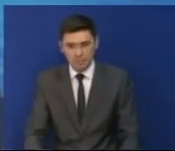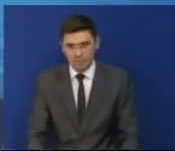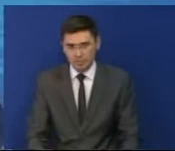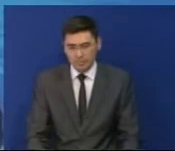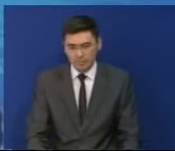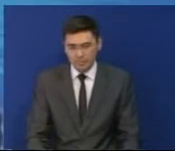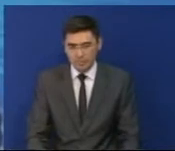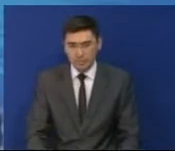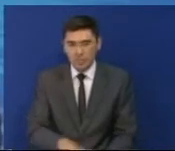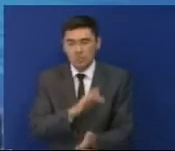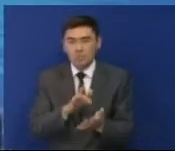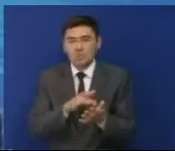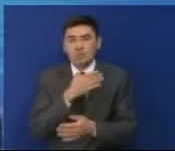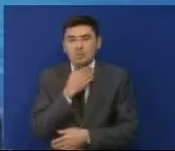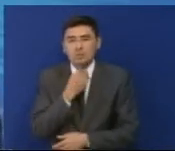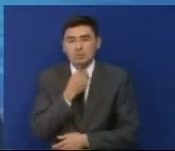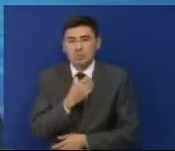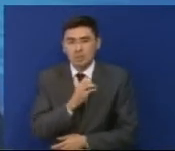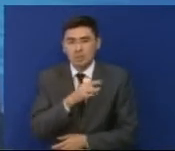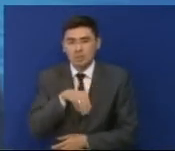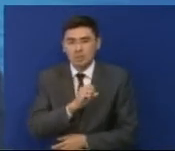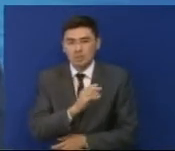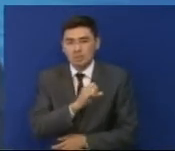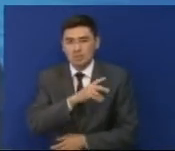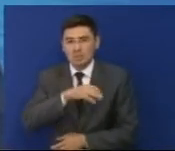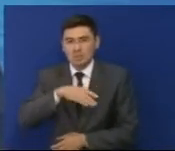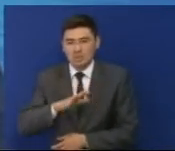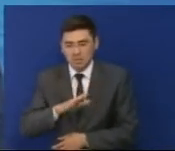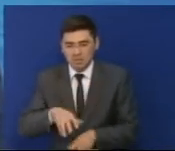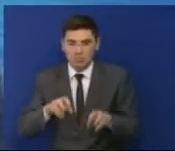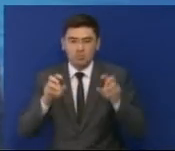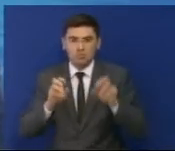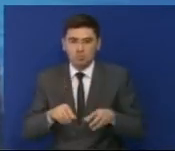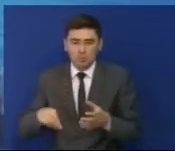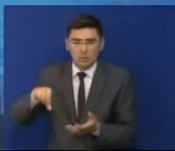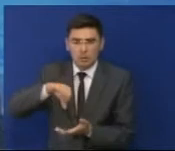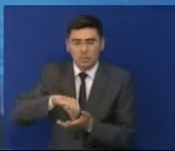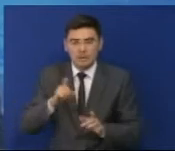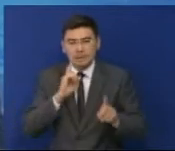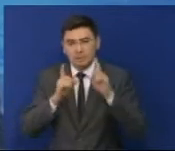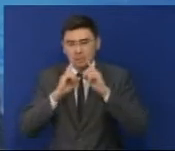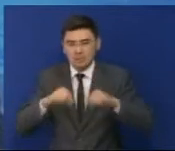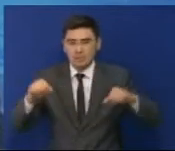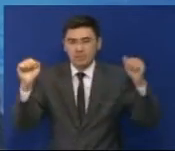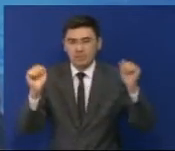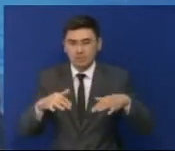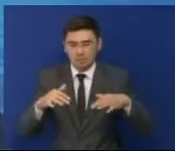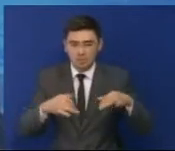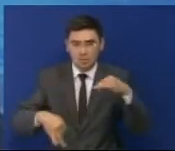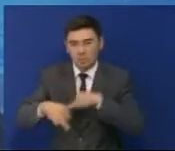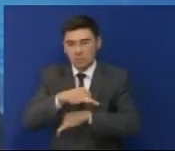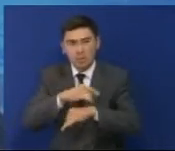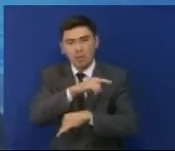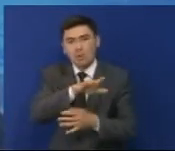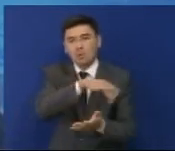Семейде қала әкімі Ермак Сәлімовтің төрағалығымен облыстық қоғамдық кеңестің көшпелі отырыс өтті. Жиынға Өскемен қаласынан Шығыс